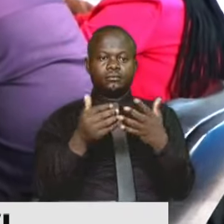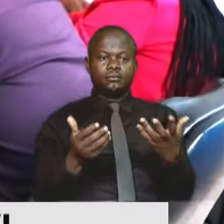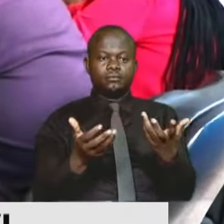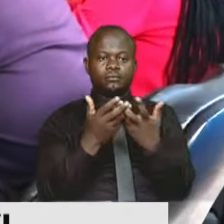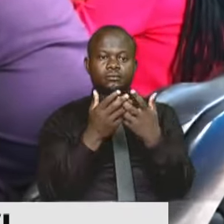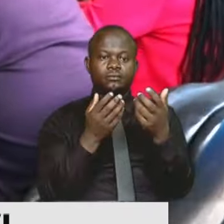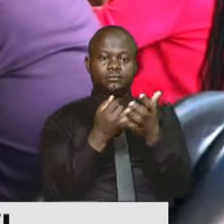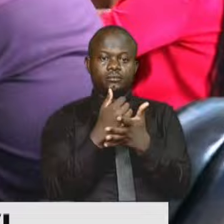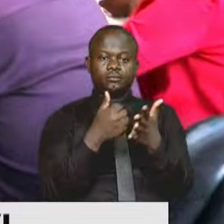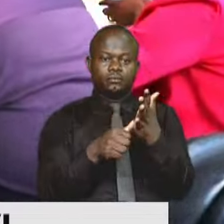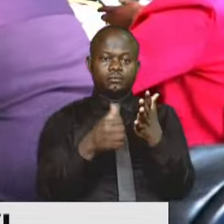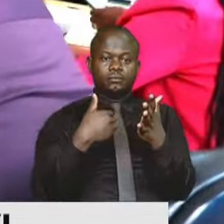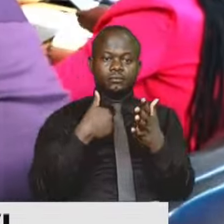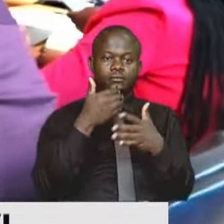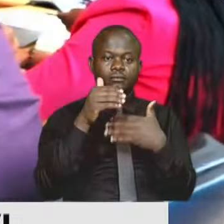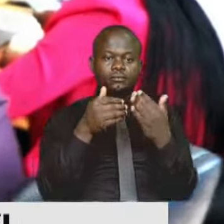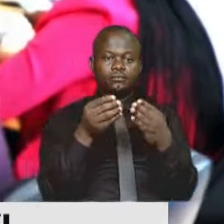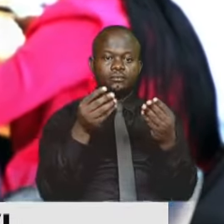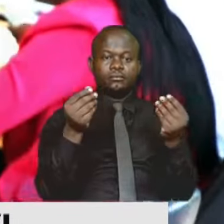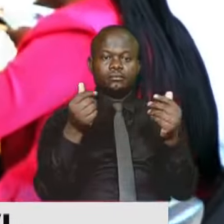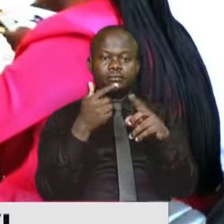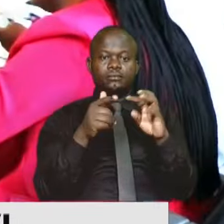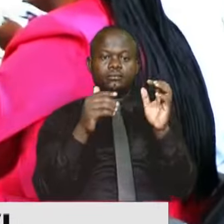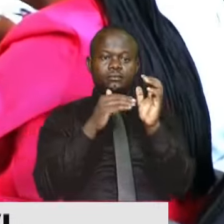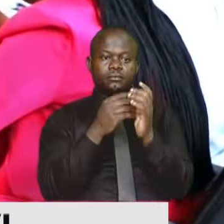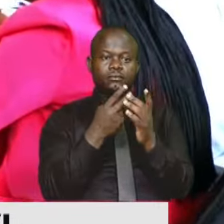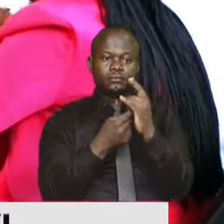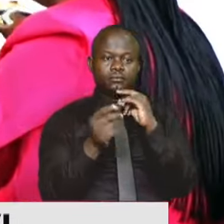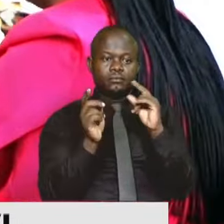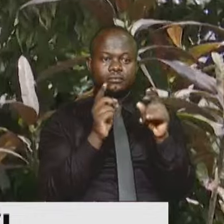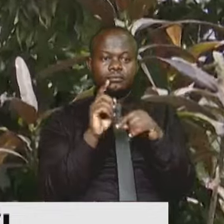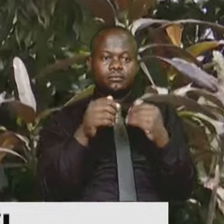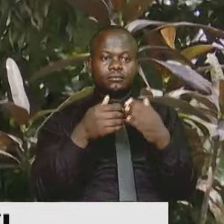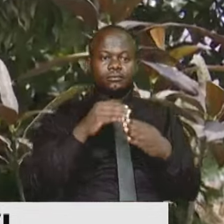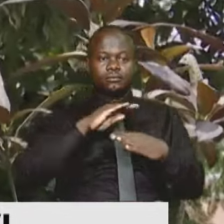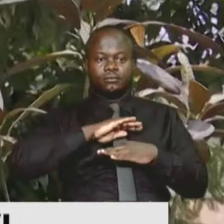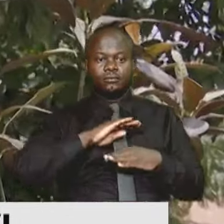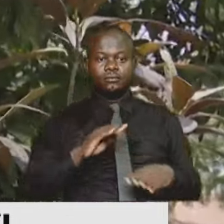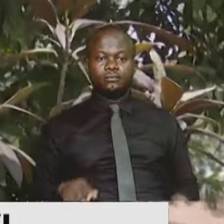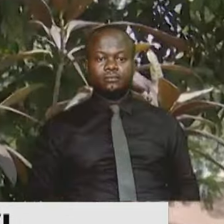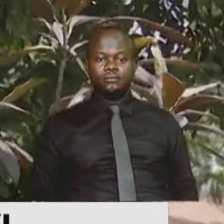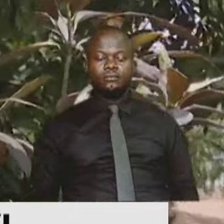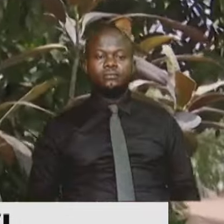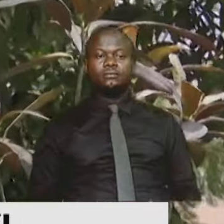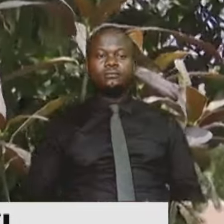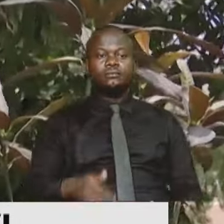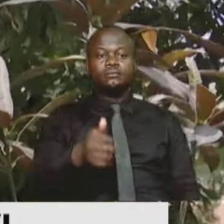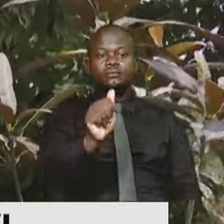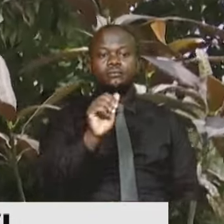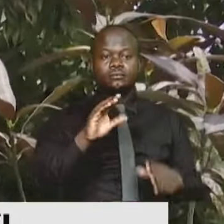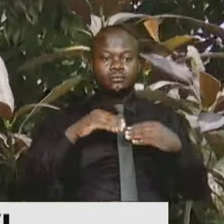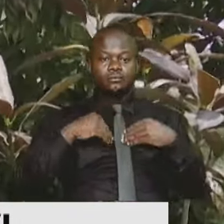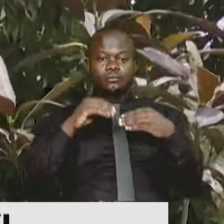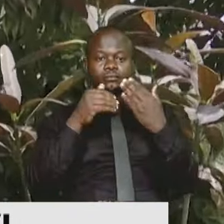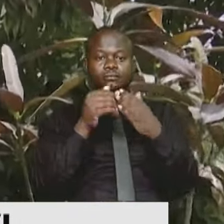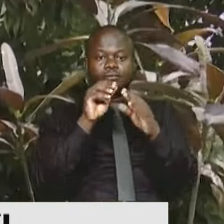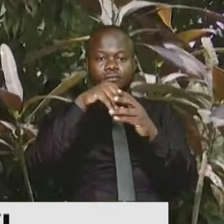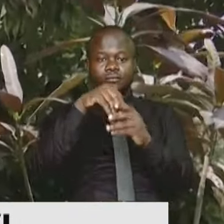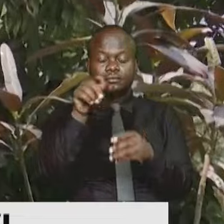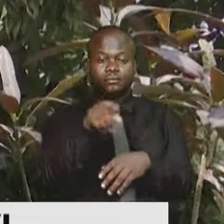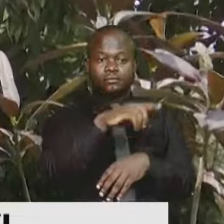bwatumye ibibazo bari bafitanye bikemuka kandi impande zombi ngo zaranyuzwe. Baza kukwemera yuko koko bagiye mu